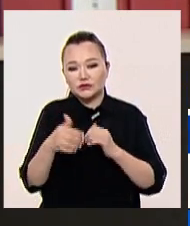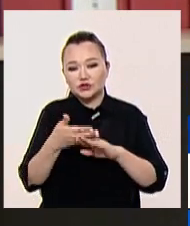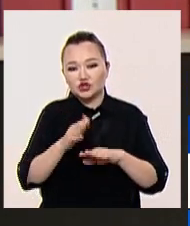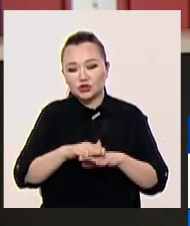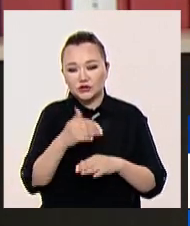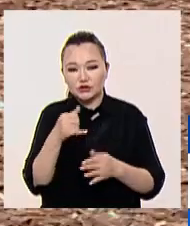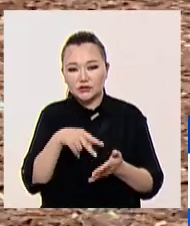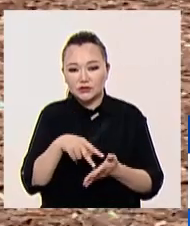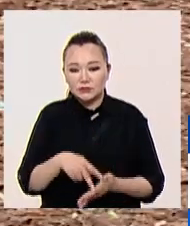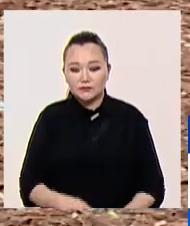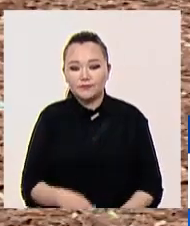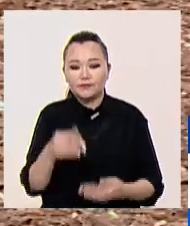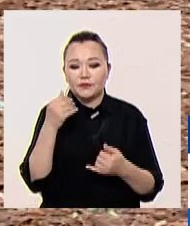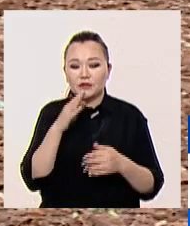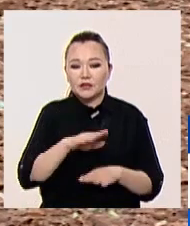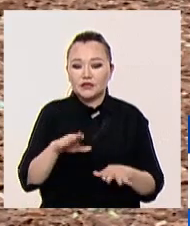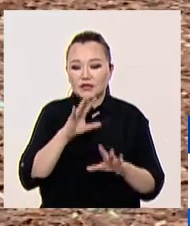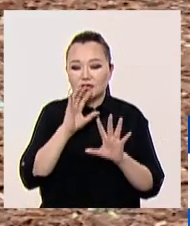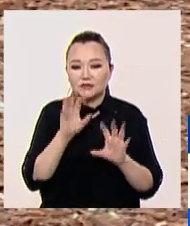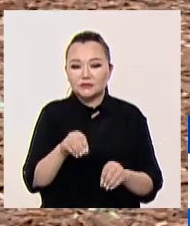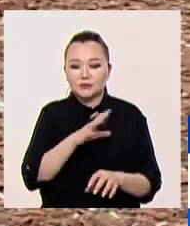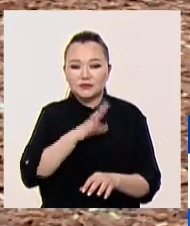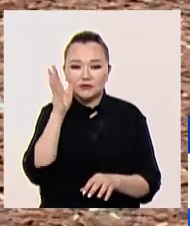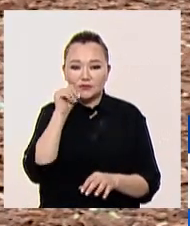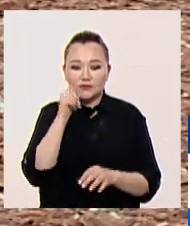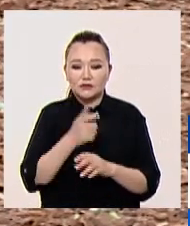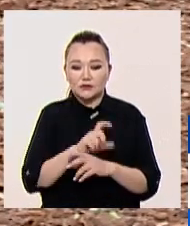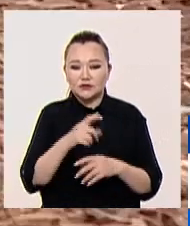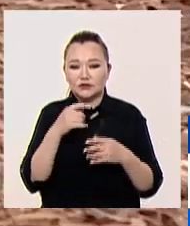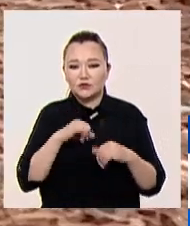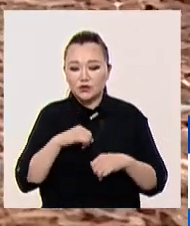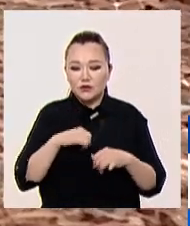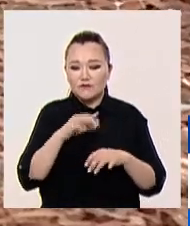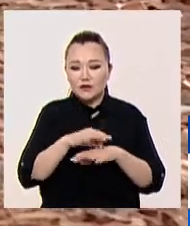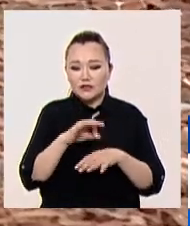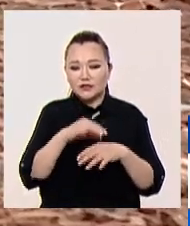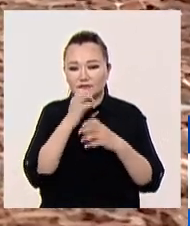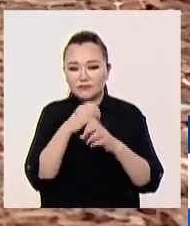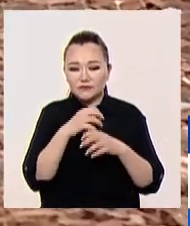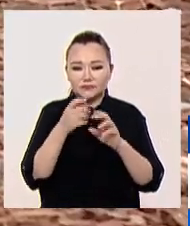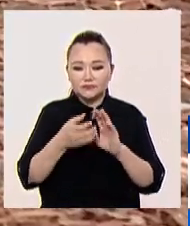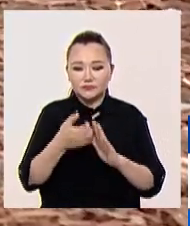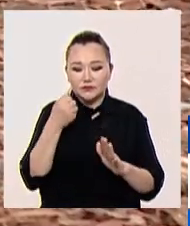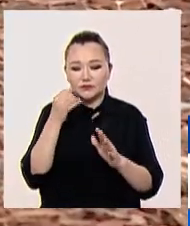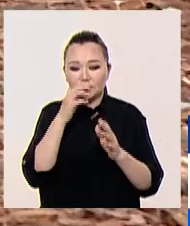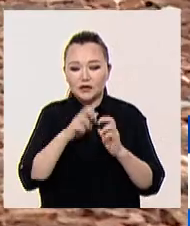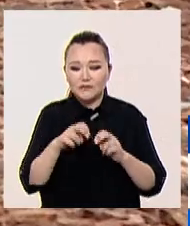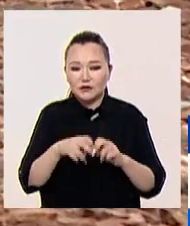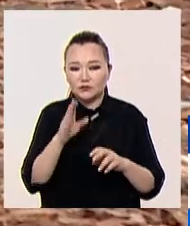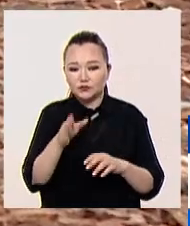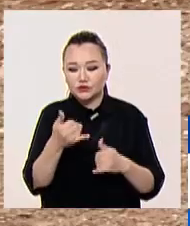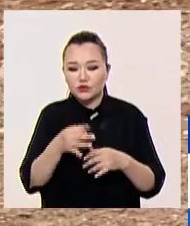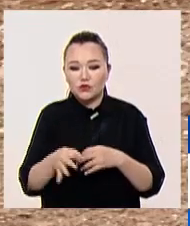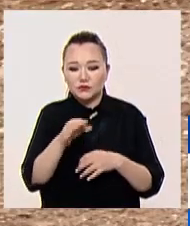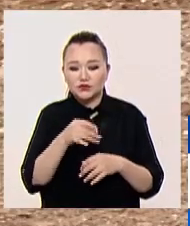деп бағаланып отыр. Балаларды талаған төбеттен құтыру ауруымен түрлі инфекцияға сараптама алынып тексеріліп жатыр. Биыл